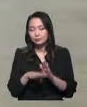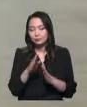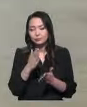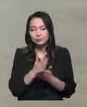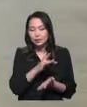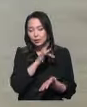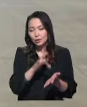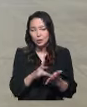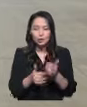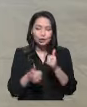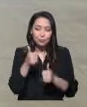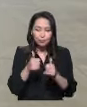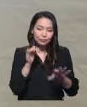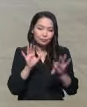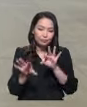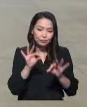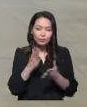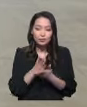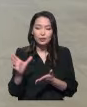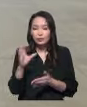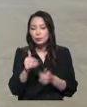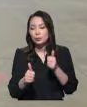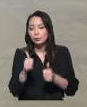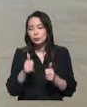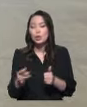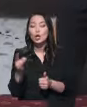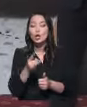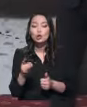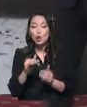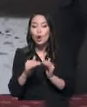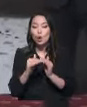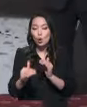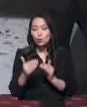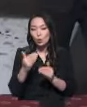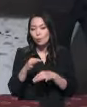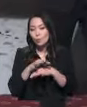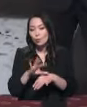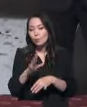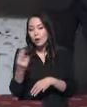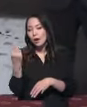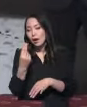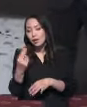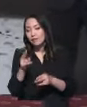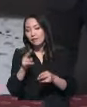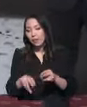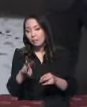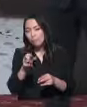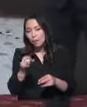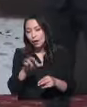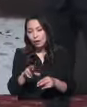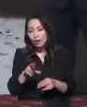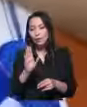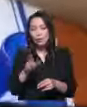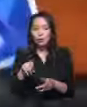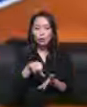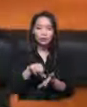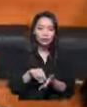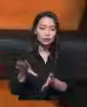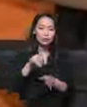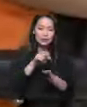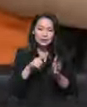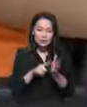чемпионат явился отборочным турниром на соревнования республиканского уровня. Они пройдут в Астане в конце мая. В них примут участие